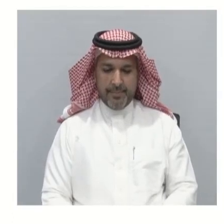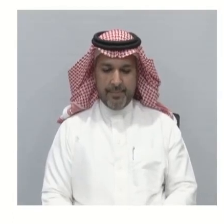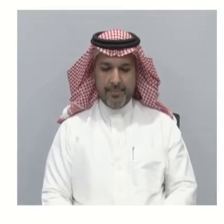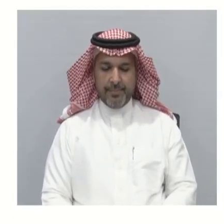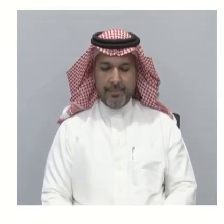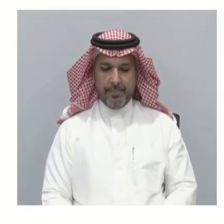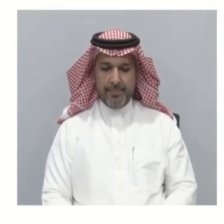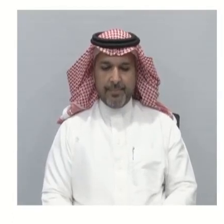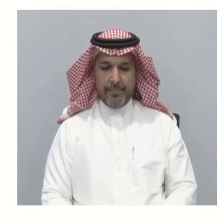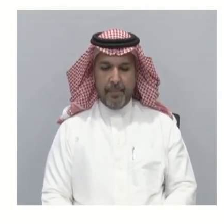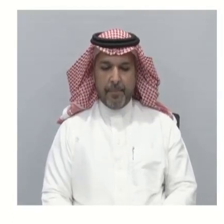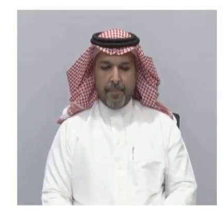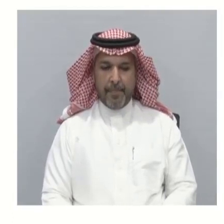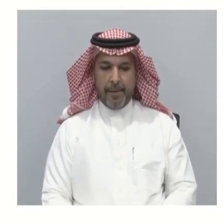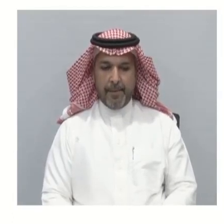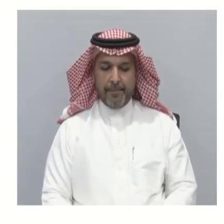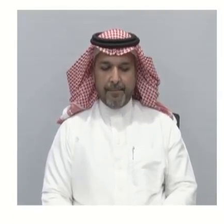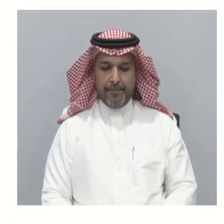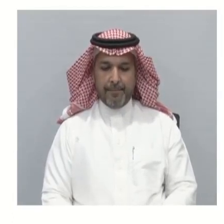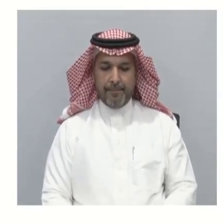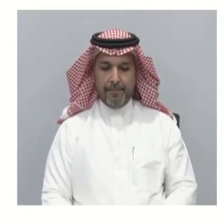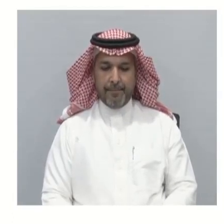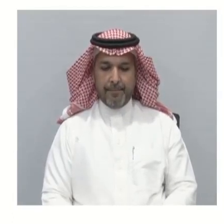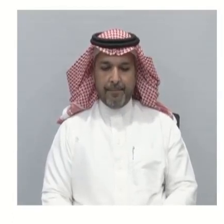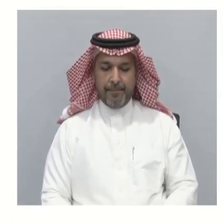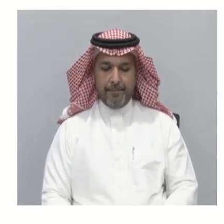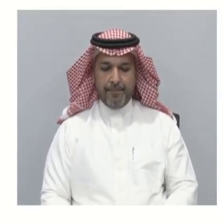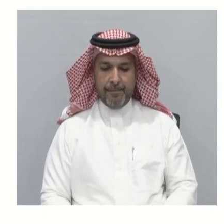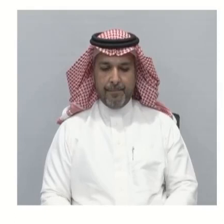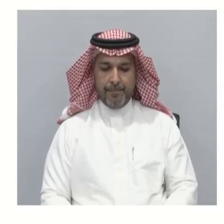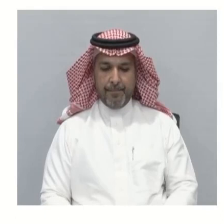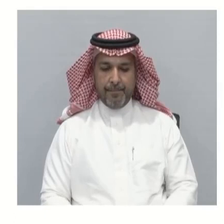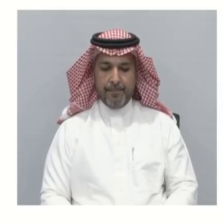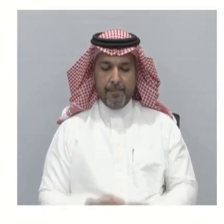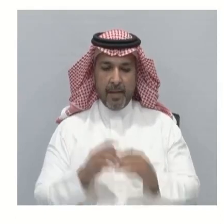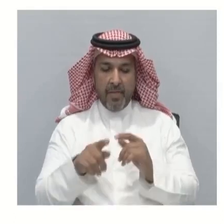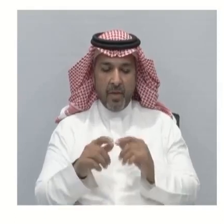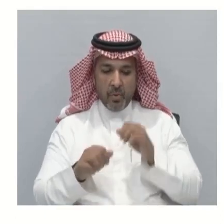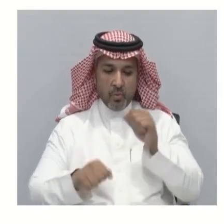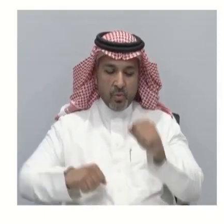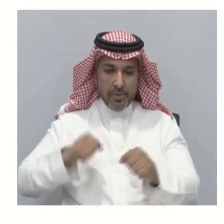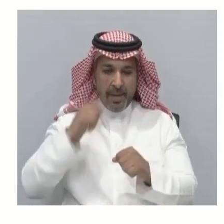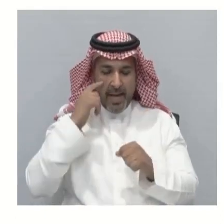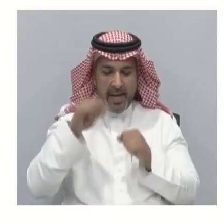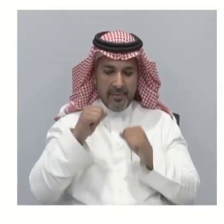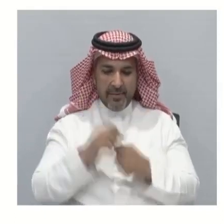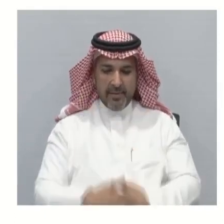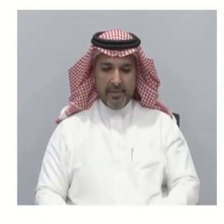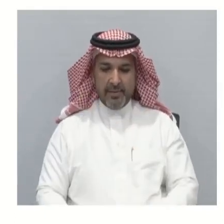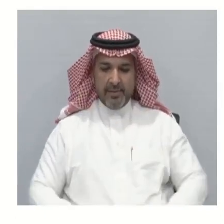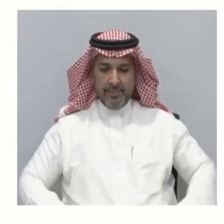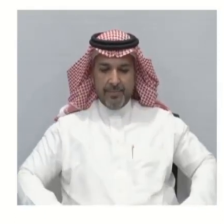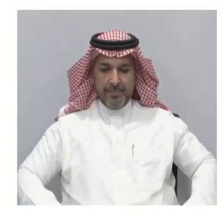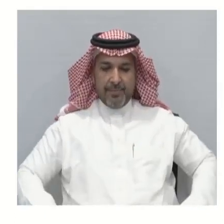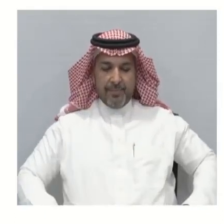وسي في سبحو الانقاذ عندي في مساله رقم عه يقوللك في اثناء التدريب يمثل المدرب